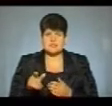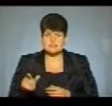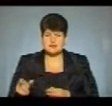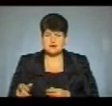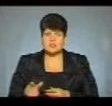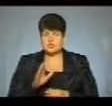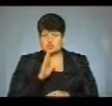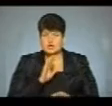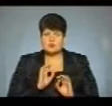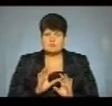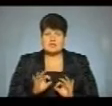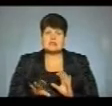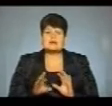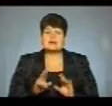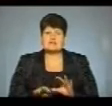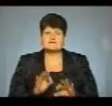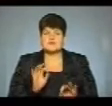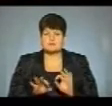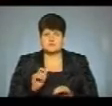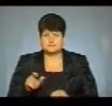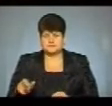Жінка розповіла, як обирали героїв.